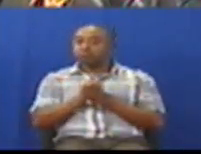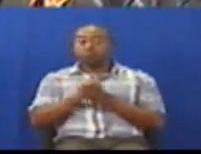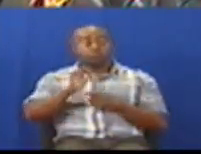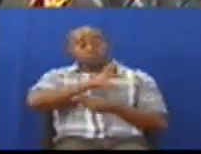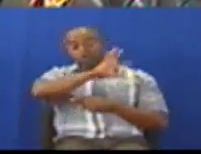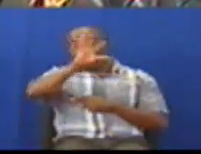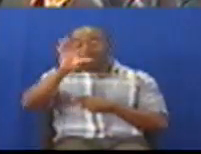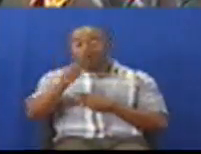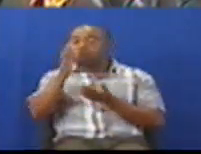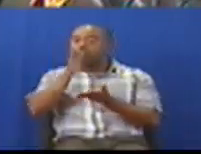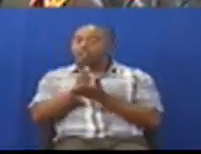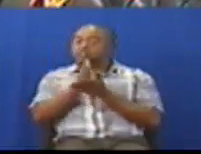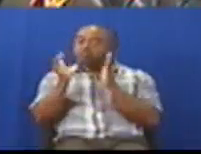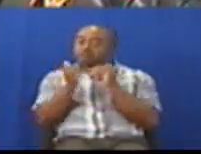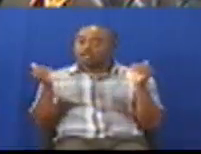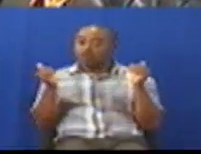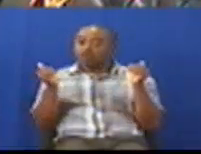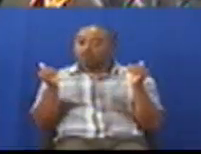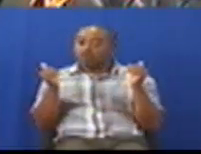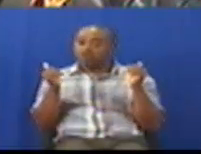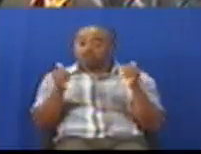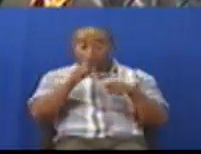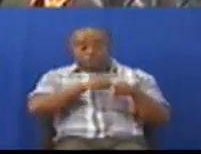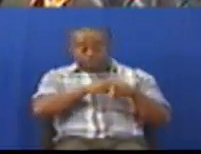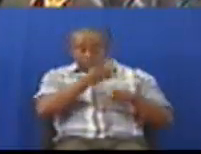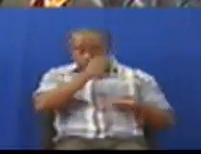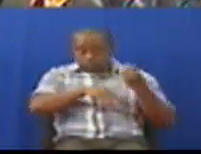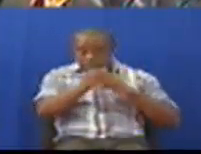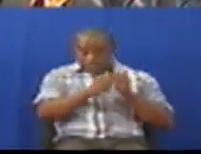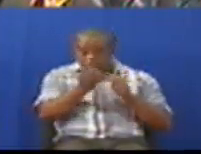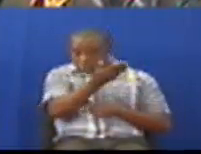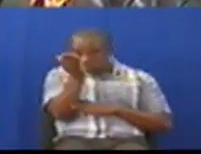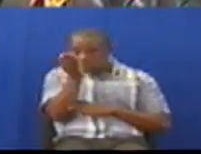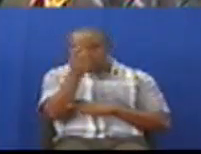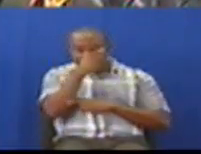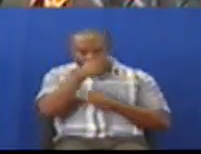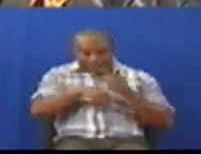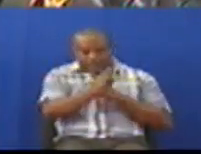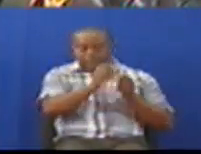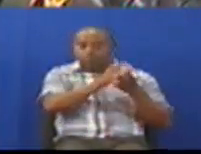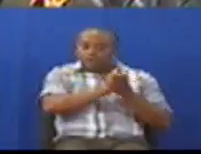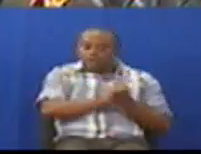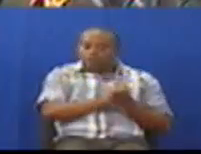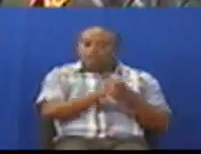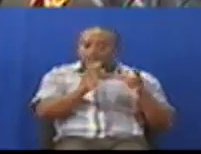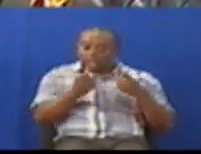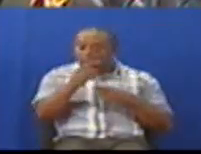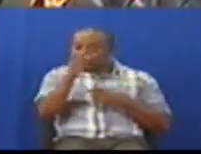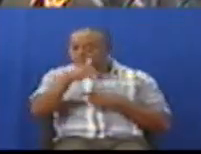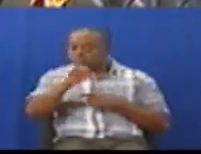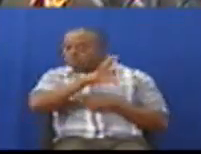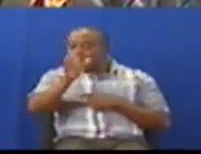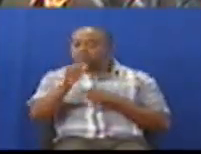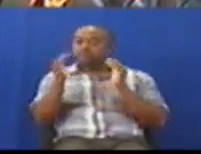hadhi sawa, na wanapochangia jambo popote linapotokea kwenye Jamhuri ya Muungano wa Tanzania wako